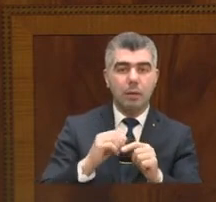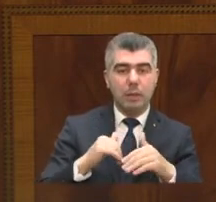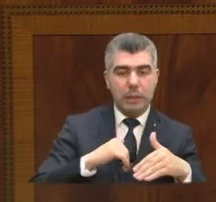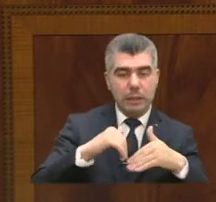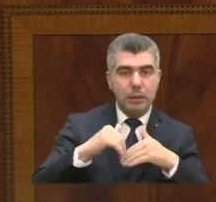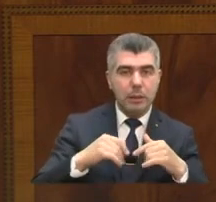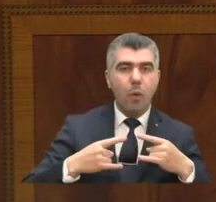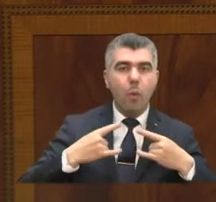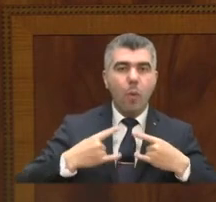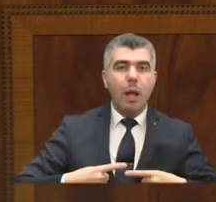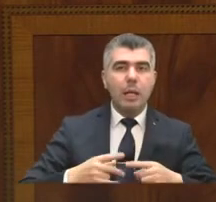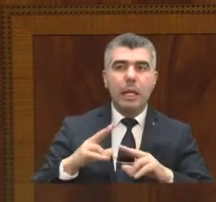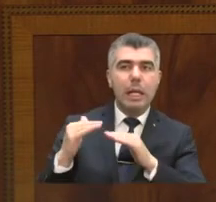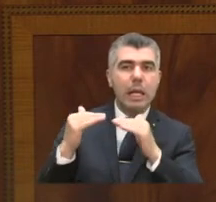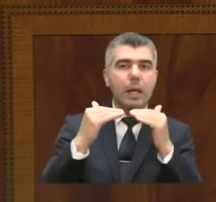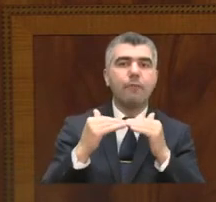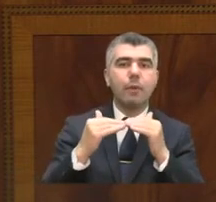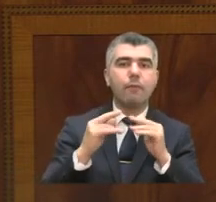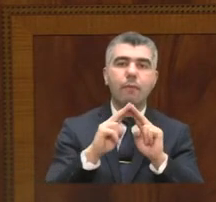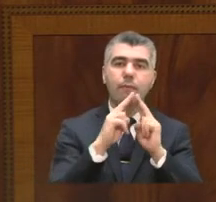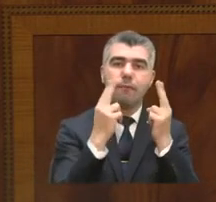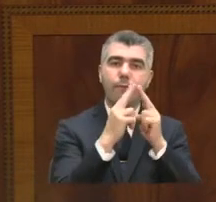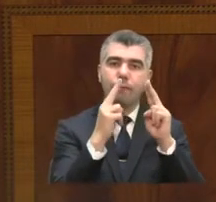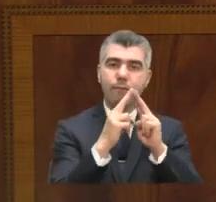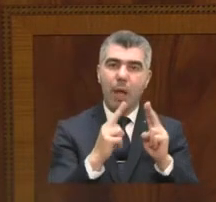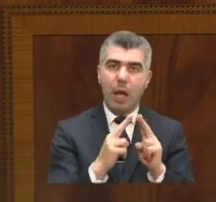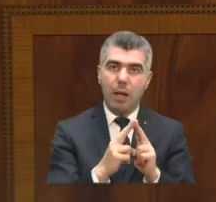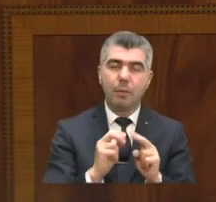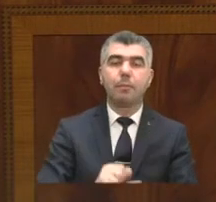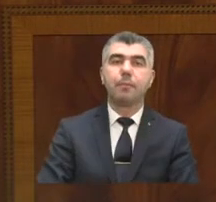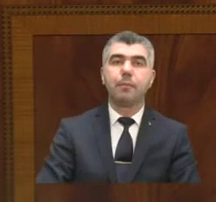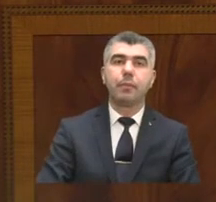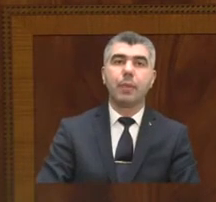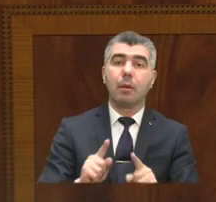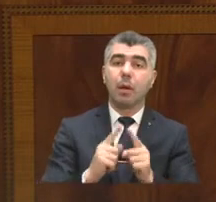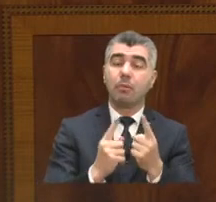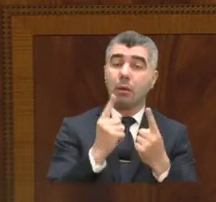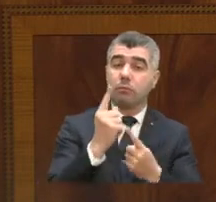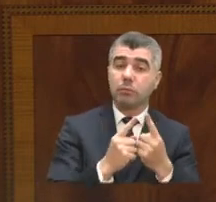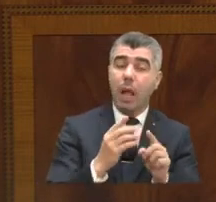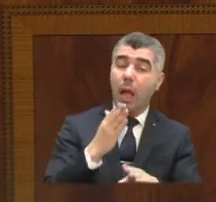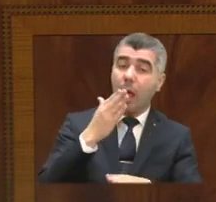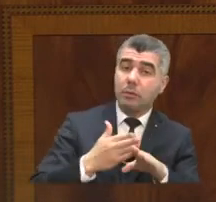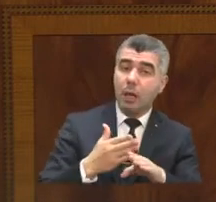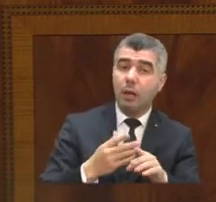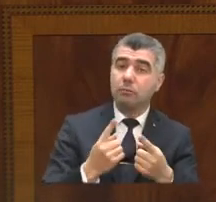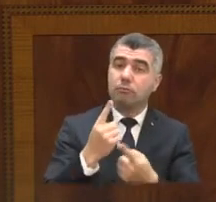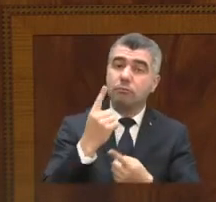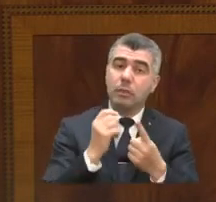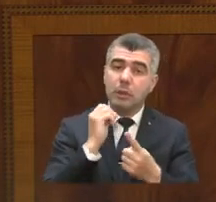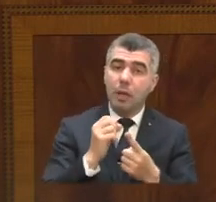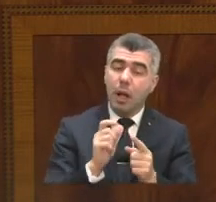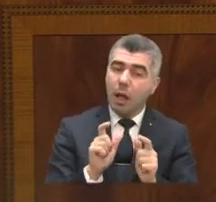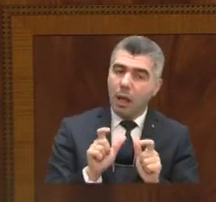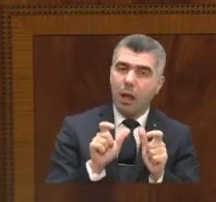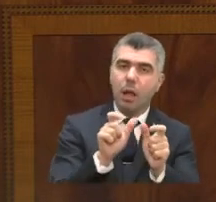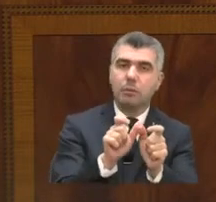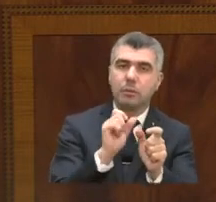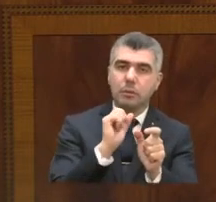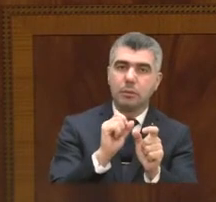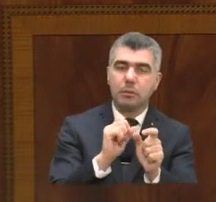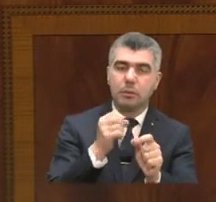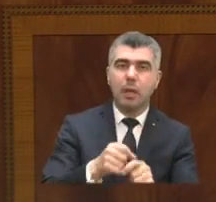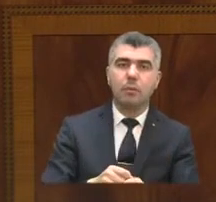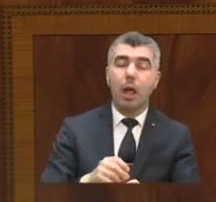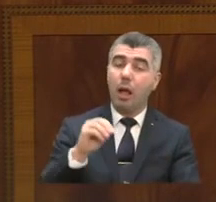الوقائية وفق المعايير الدولية، فضلا عن التدخلات السريعة عند حدوث عوارض على السكة أو بالقطارات. في مجال